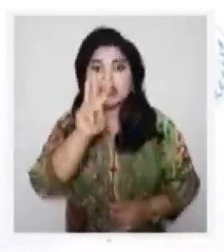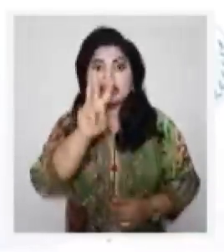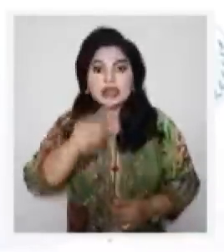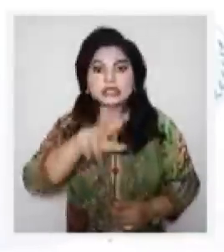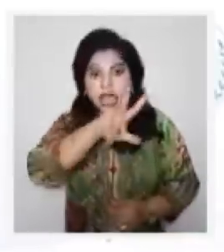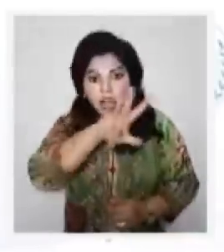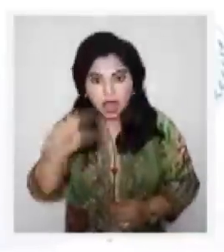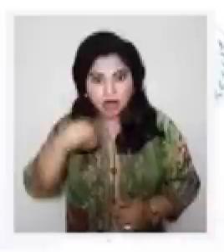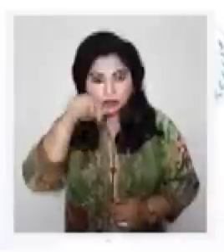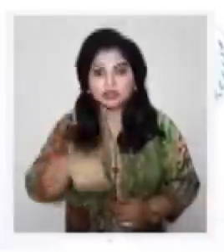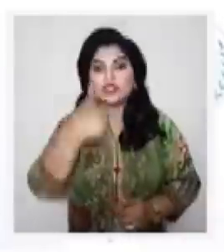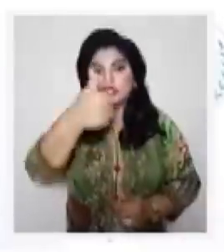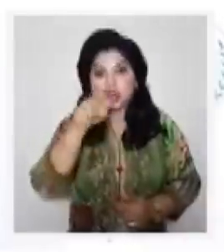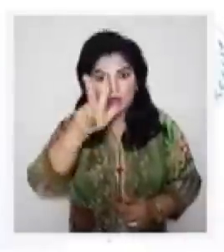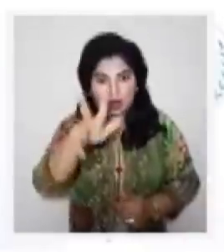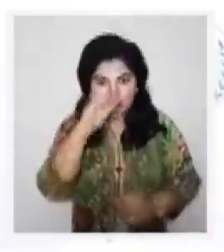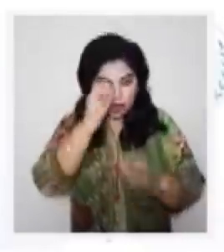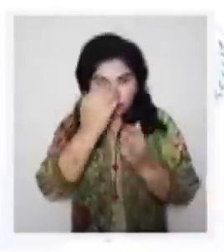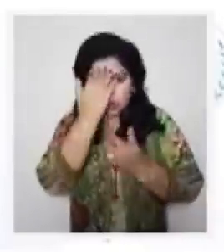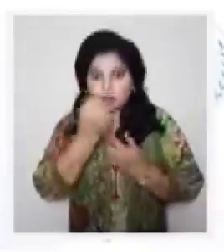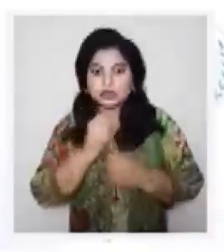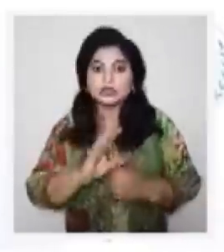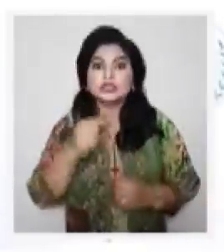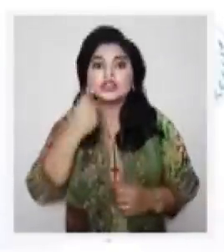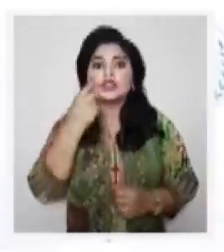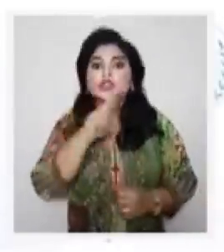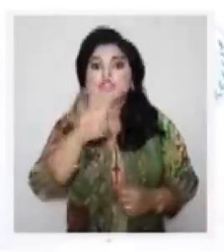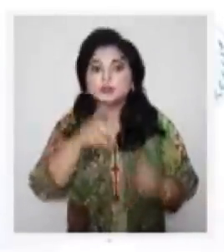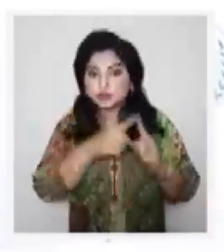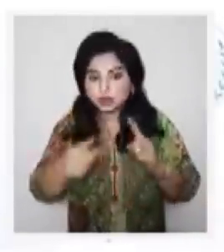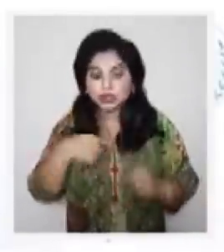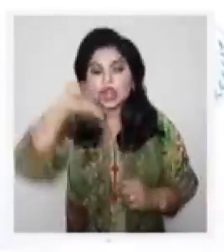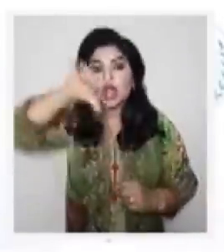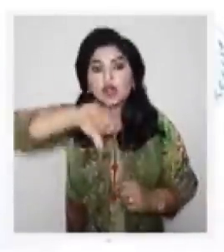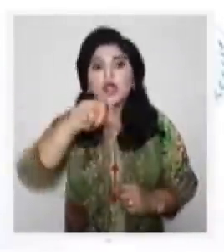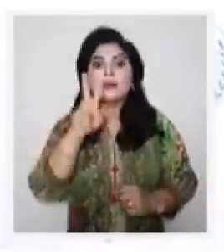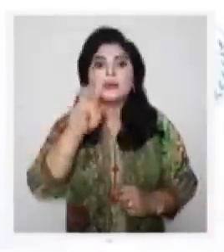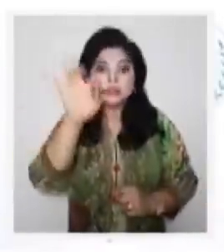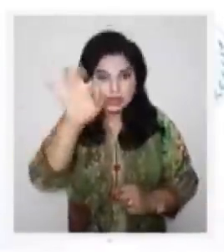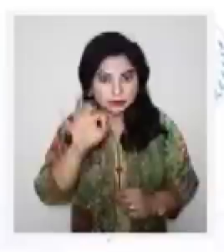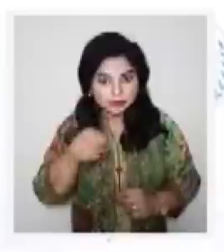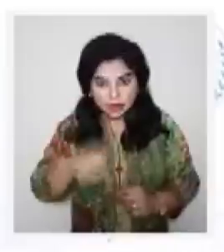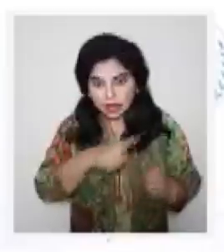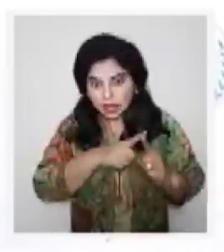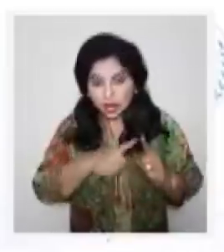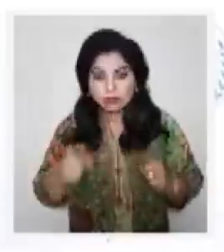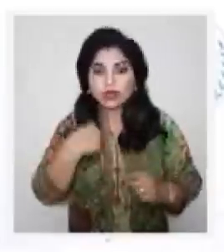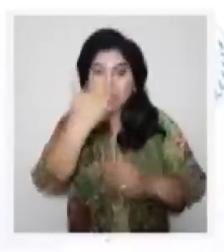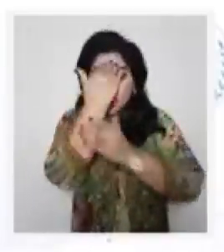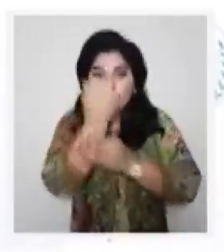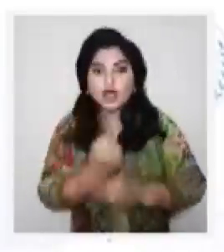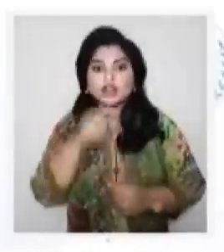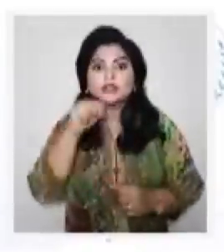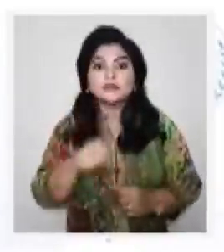6,96,941টি। গত 24 ঘন্টায় যা পরীক্ষা হয়েছে তাতে শনাক্ত হয়েছে 3,868টি। 24 ঘন্টায় শনাক্তর